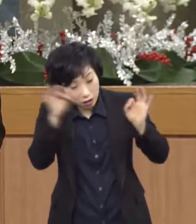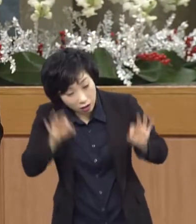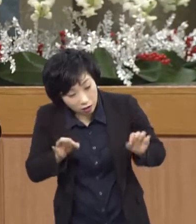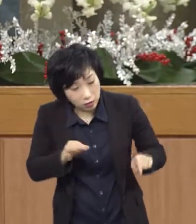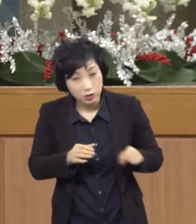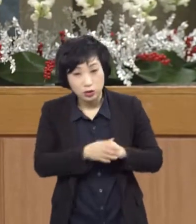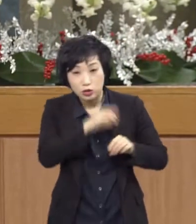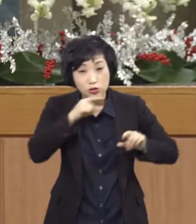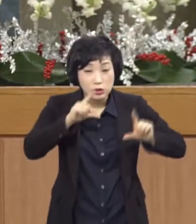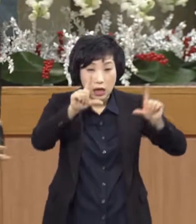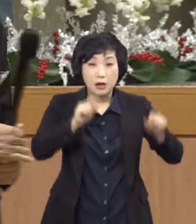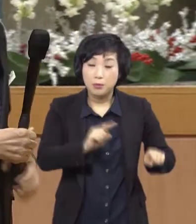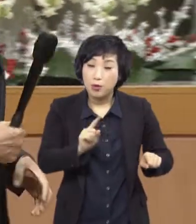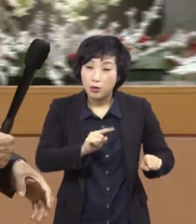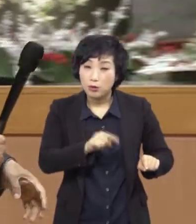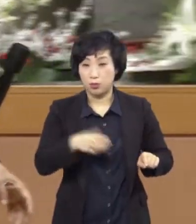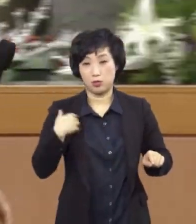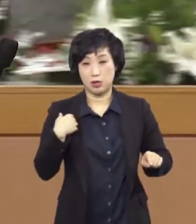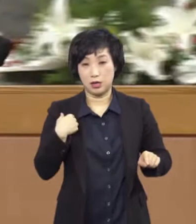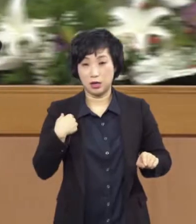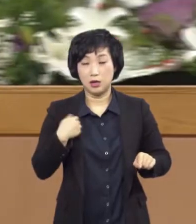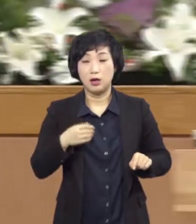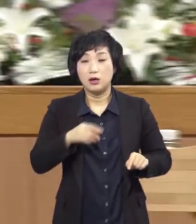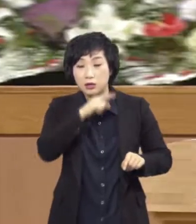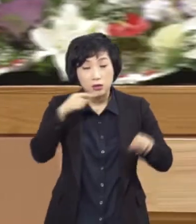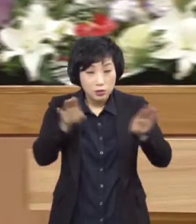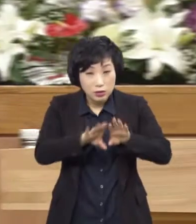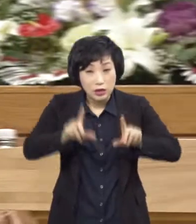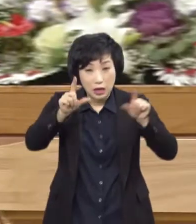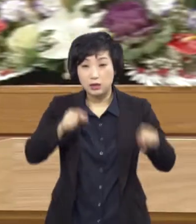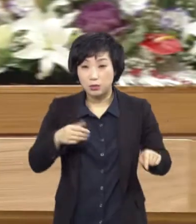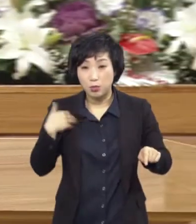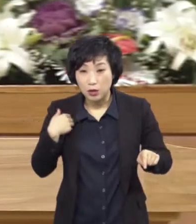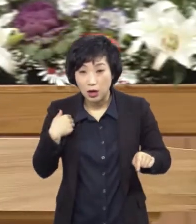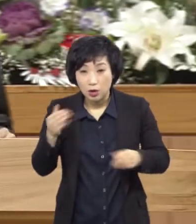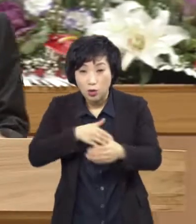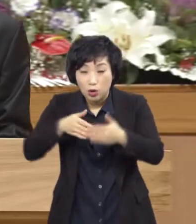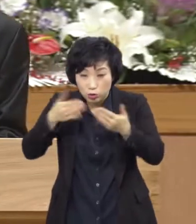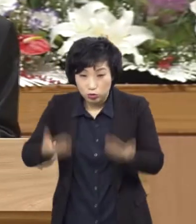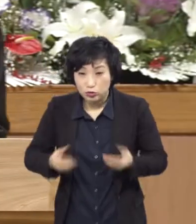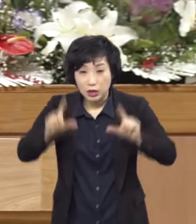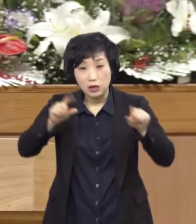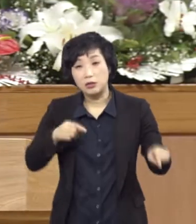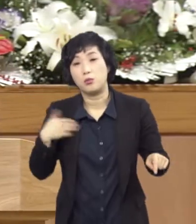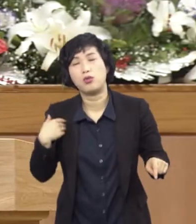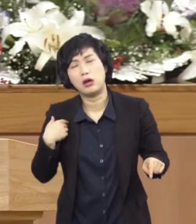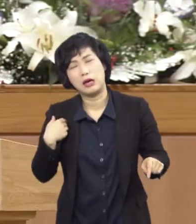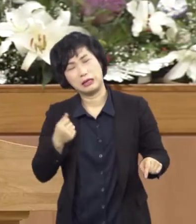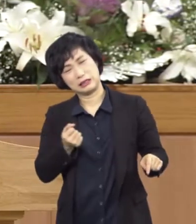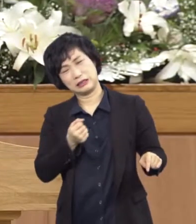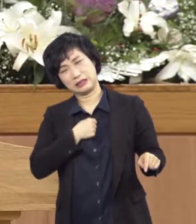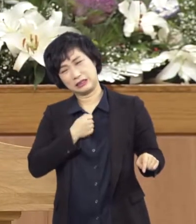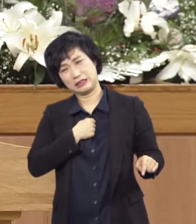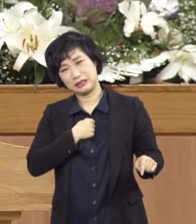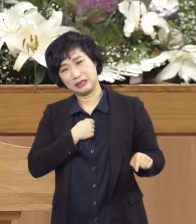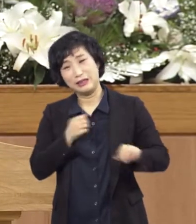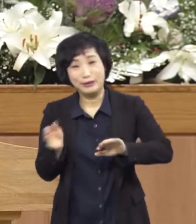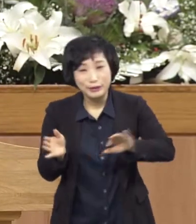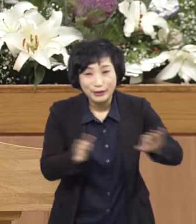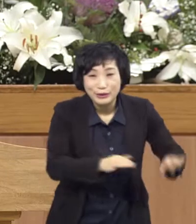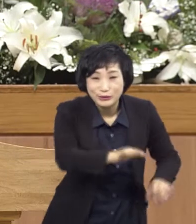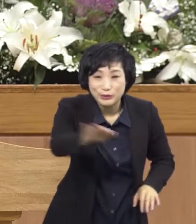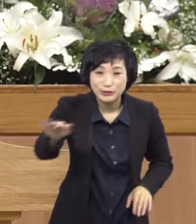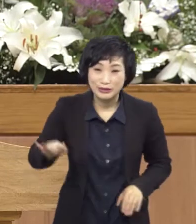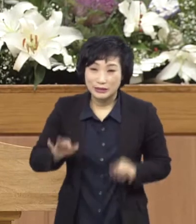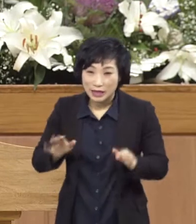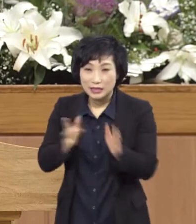뭔지 일요일날이 뭔지 조차도 모르는 사람들입니다. 얼마나 답답합니까? 여러분, 우리는